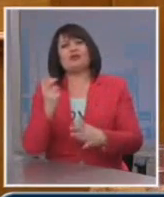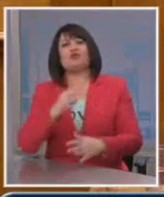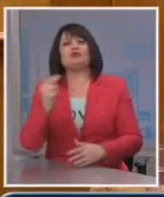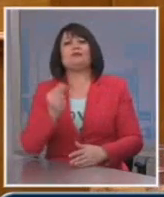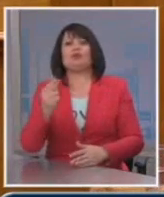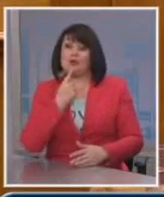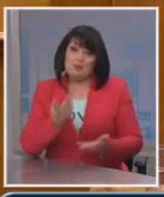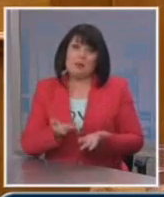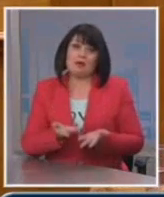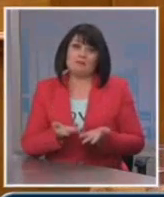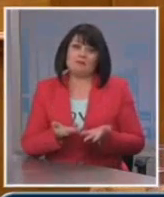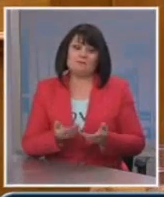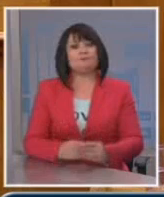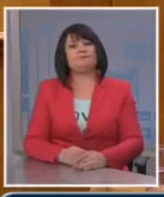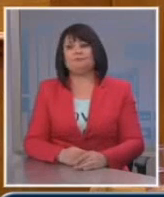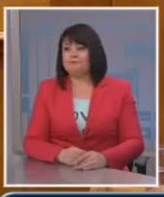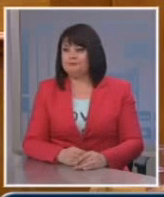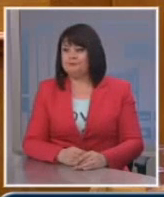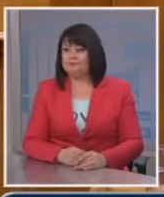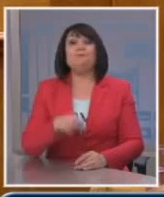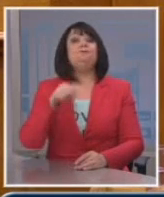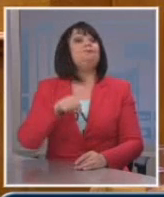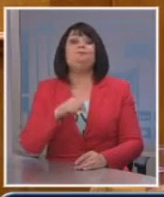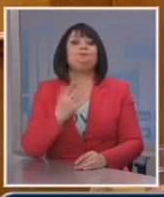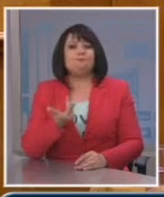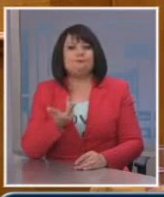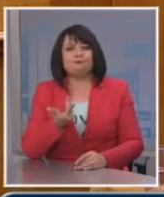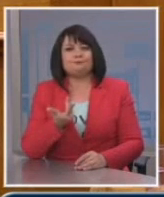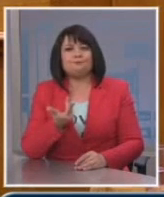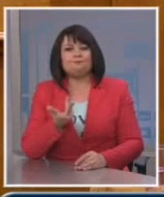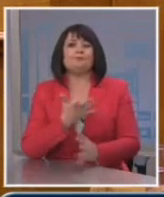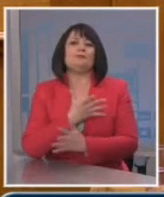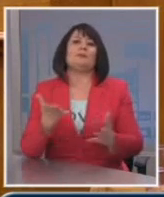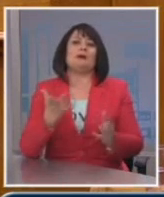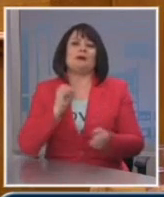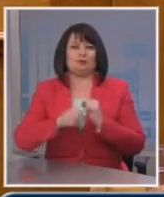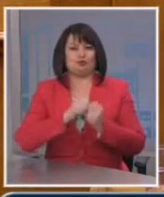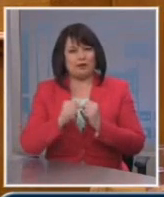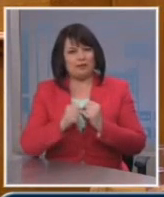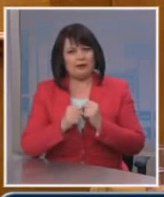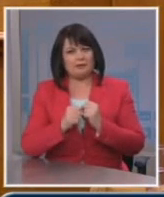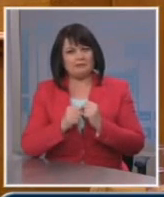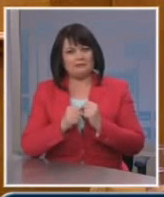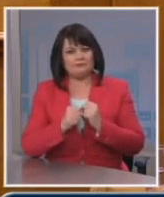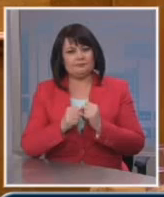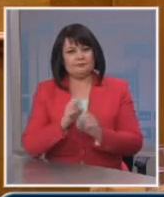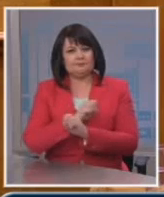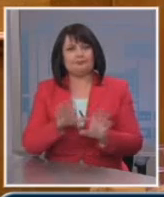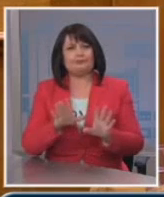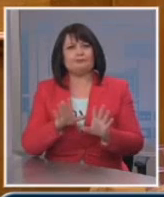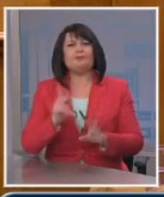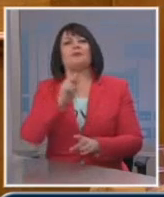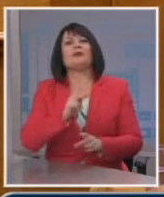Πρόκειται λοιπόν εδώ για μια τεράστια προσπάθεια να δημιουργηθούν συνθήκες